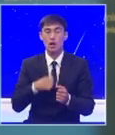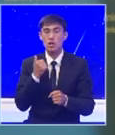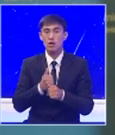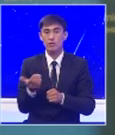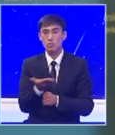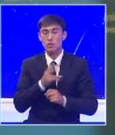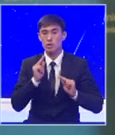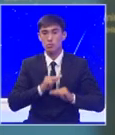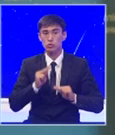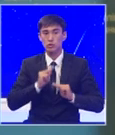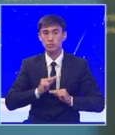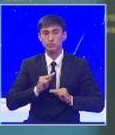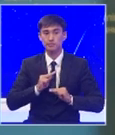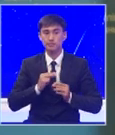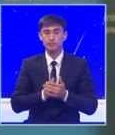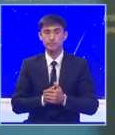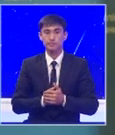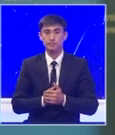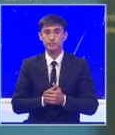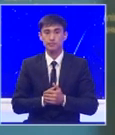главное, мы работаем еще,